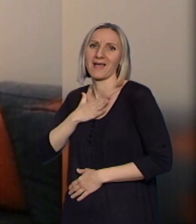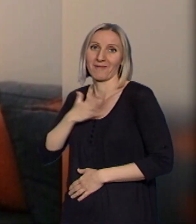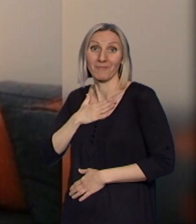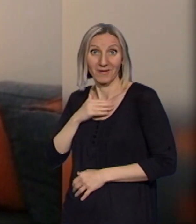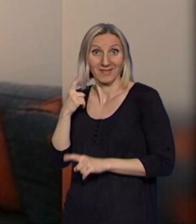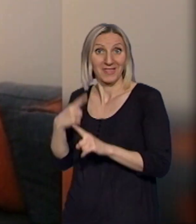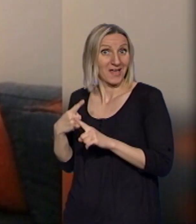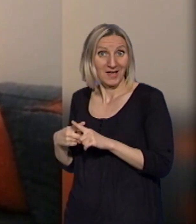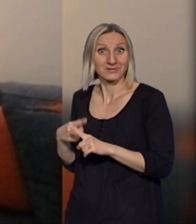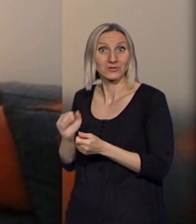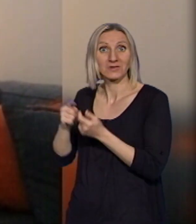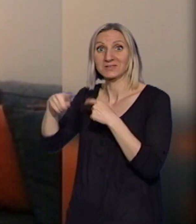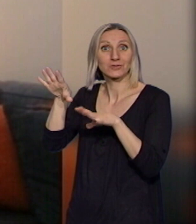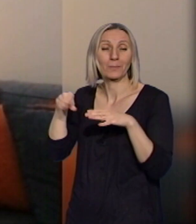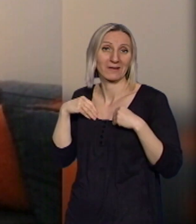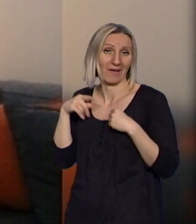smo prihvatili.